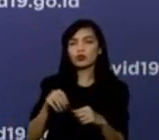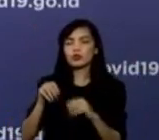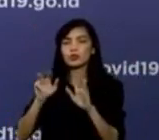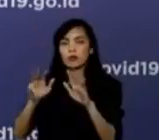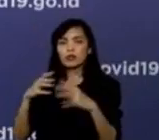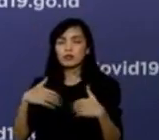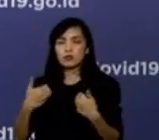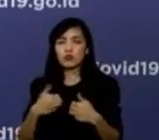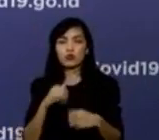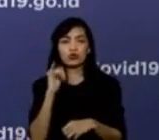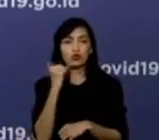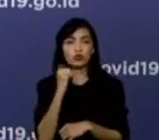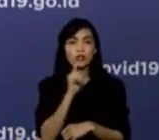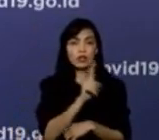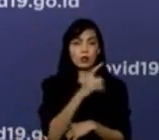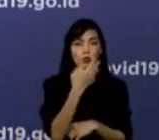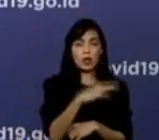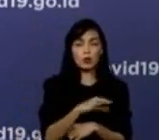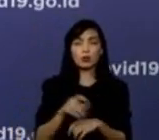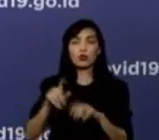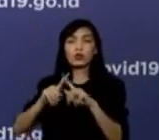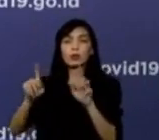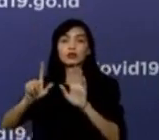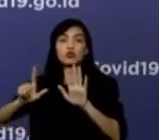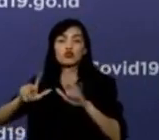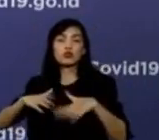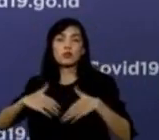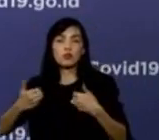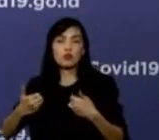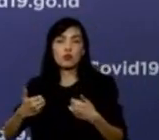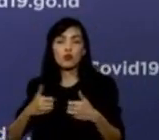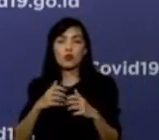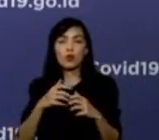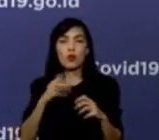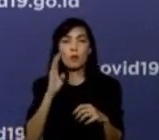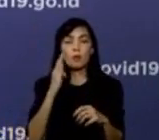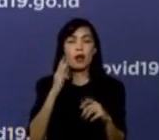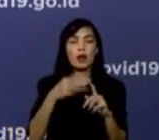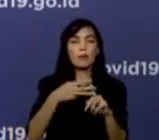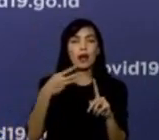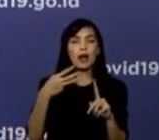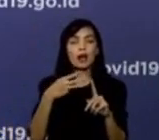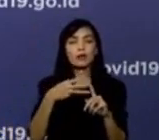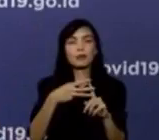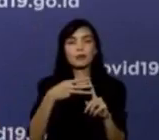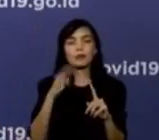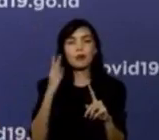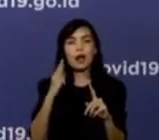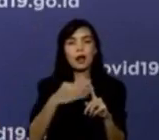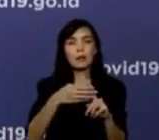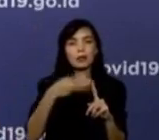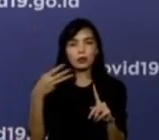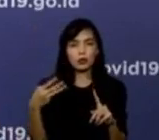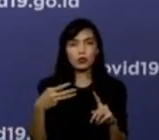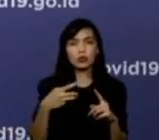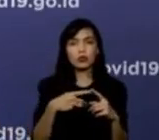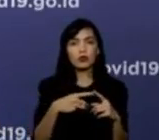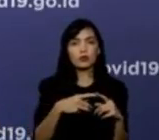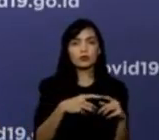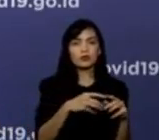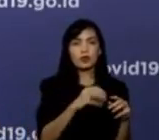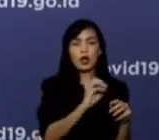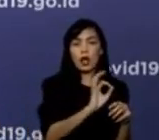Yogyakarta 1 kasus baru, 7 sembuh. Bangka Belitung tidak ada penambahan kasus, dilaporkan 6 kasus